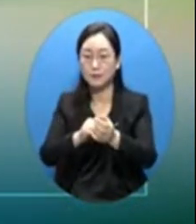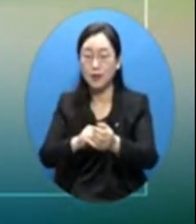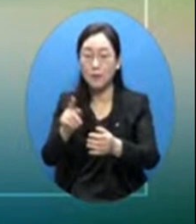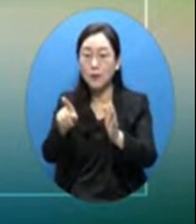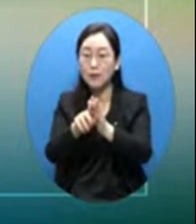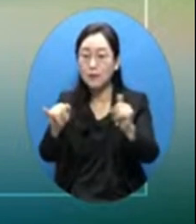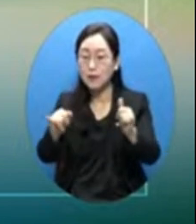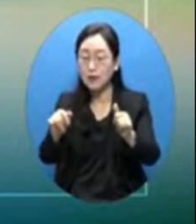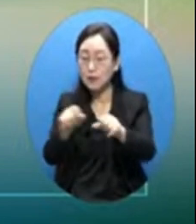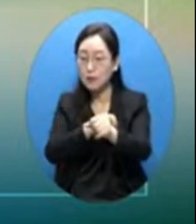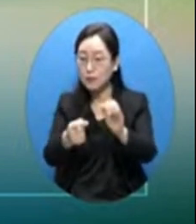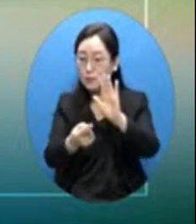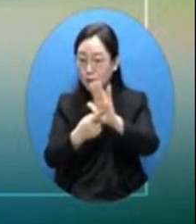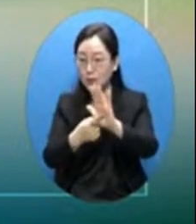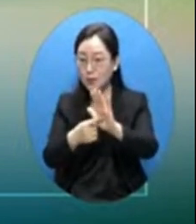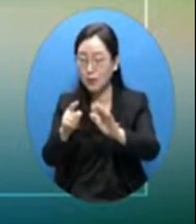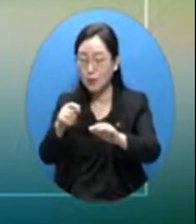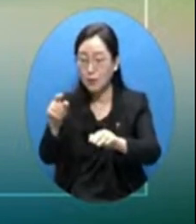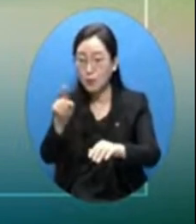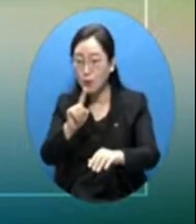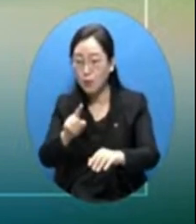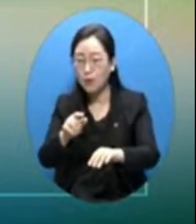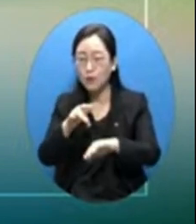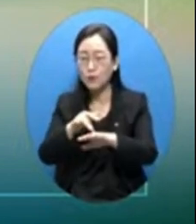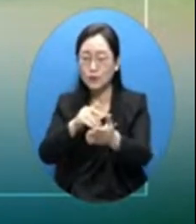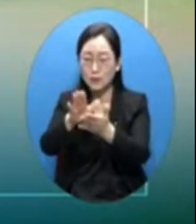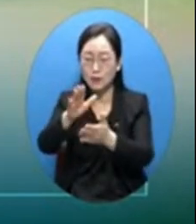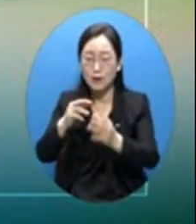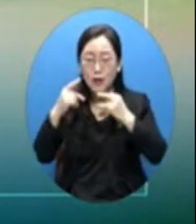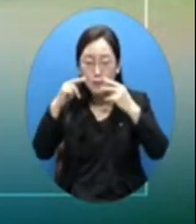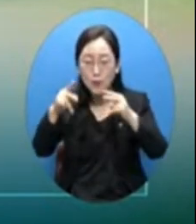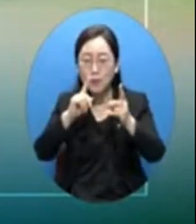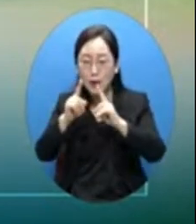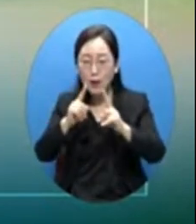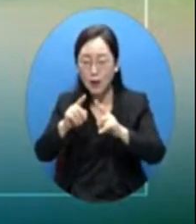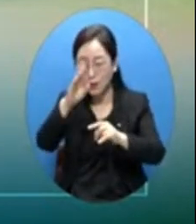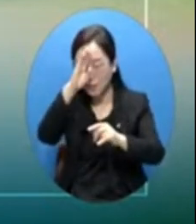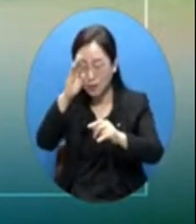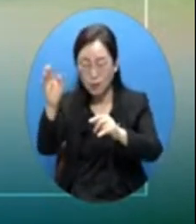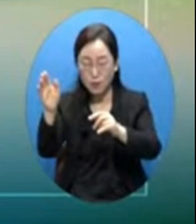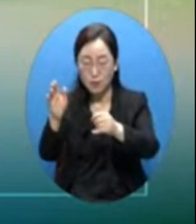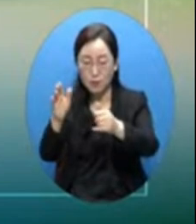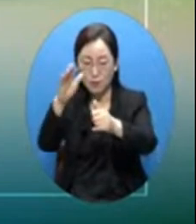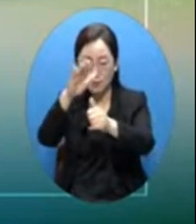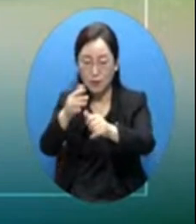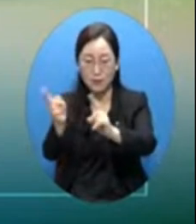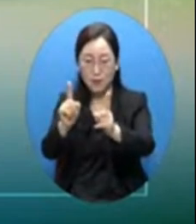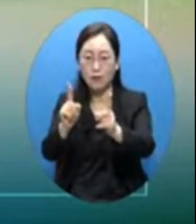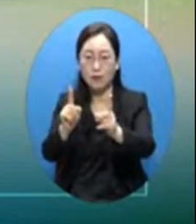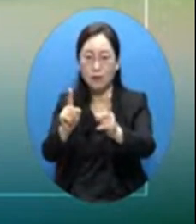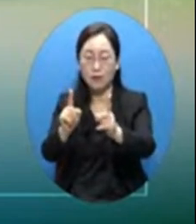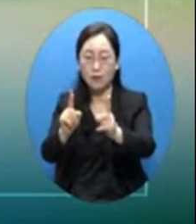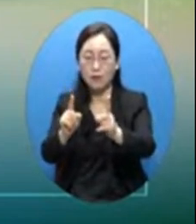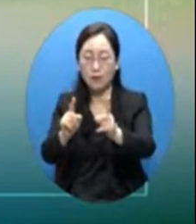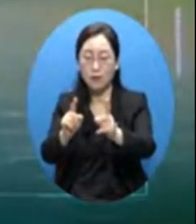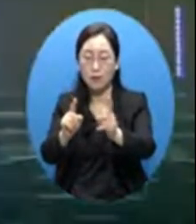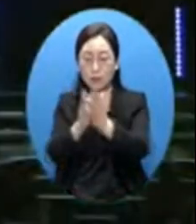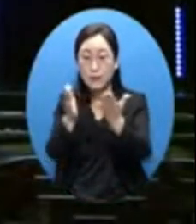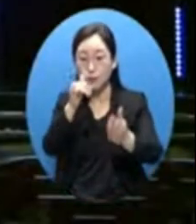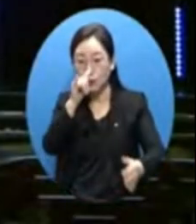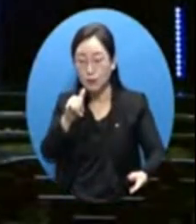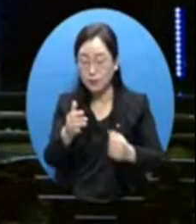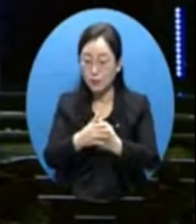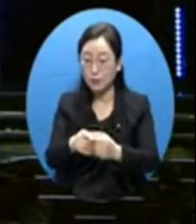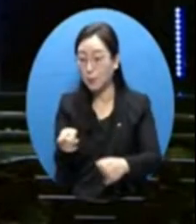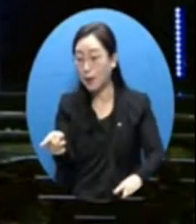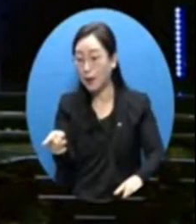표적이 따르니 곧 죄가 내 입으로 귀신을 쫓아내며 방언을 말하며 병사람의 소론즉 나으리라. 그런데 바로 옆에 걷지